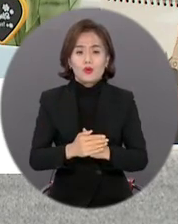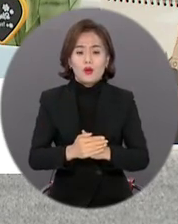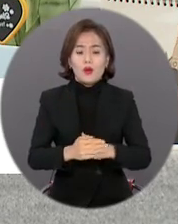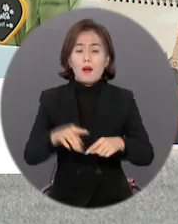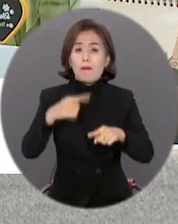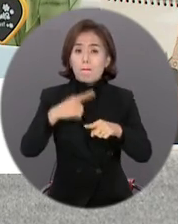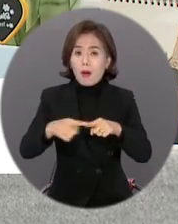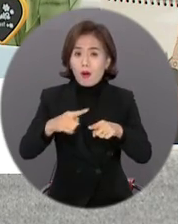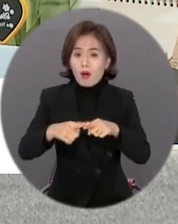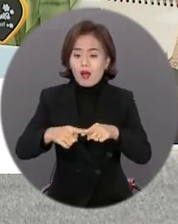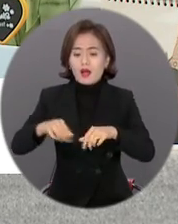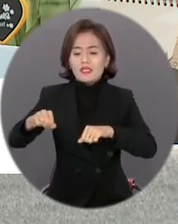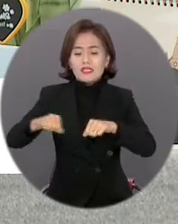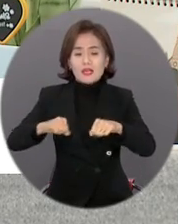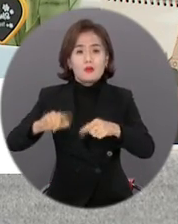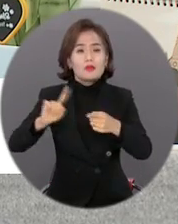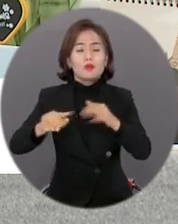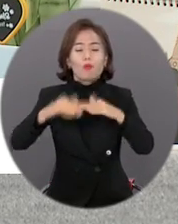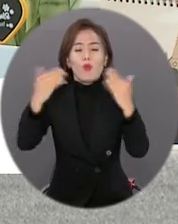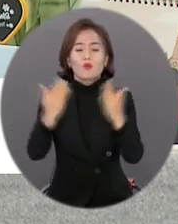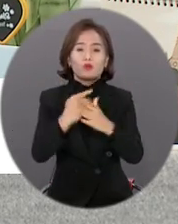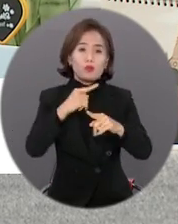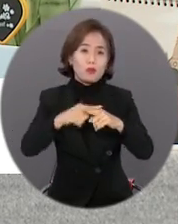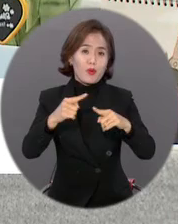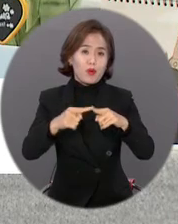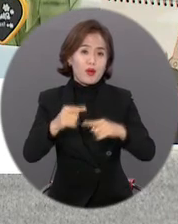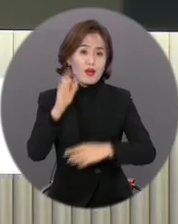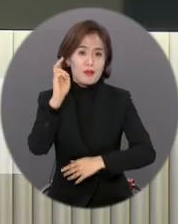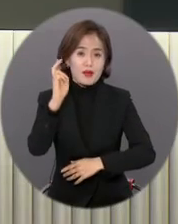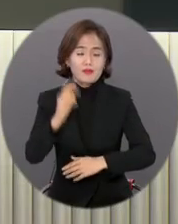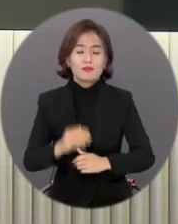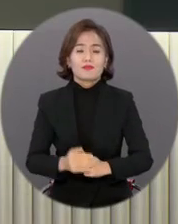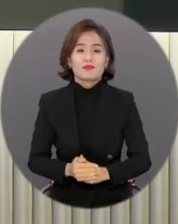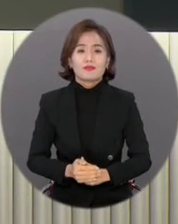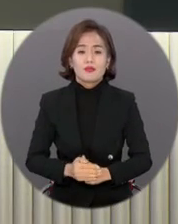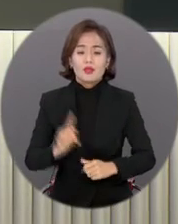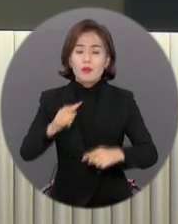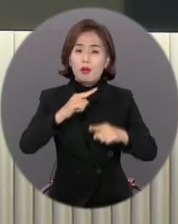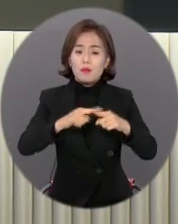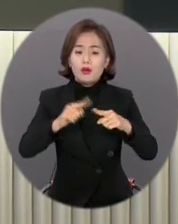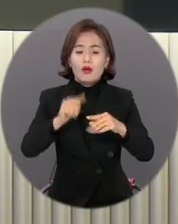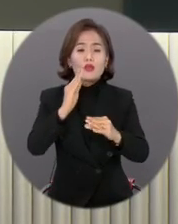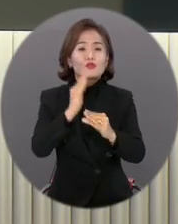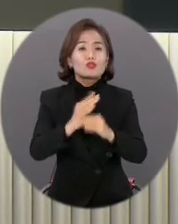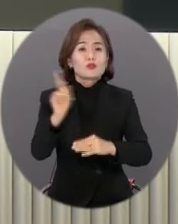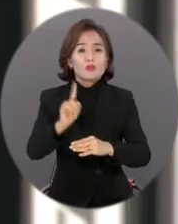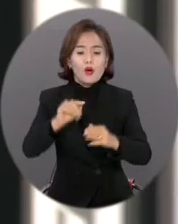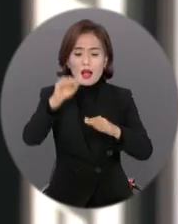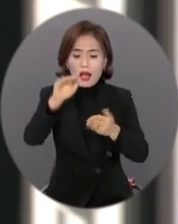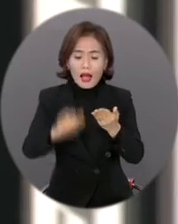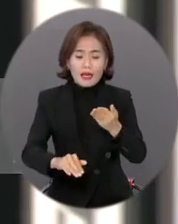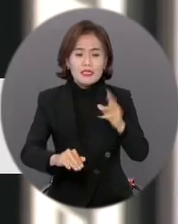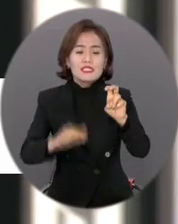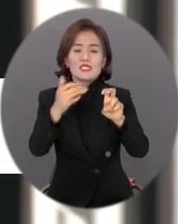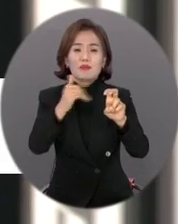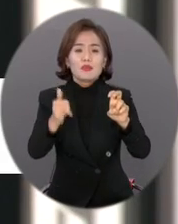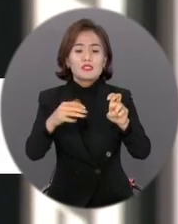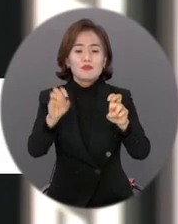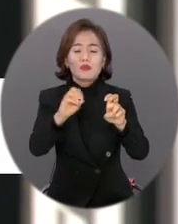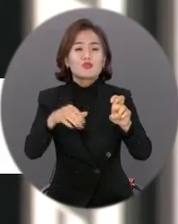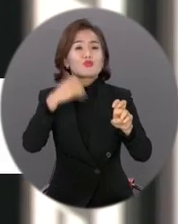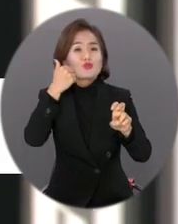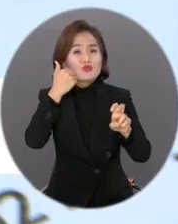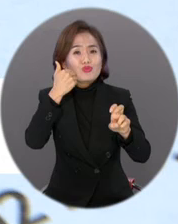주민평가, 의정활동 이런 부분들에 대해서 평가가 이루어지게 되겠습니다. 이번 평가의 핵심은 하위 20%가 누가